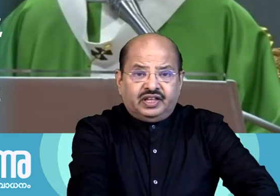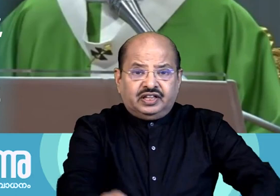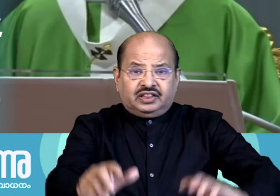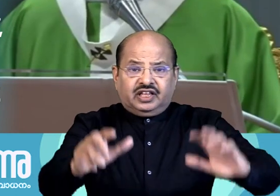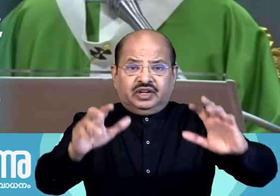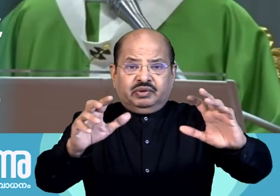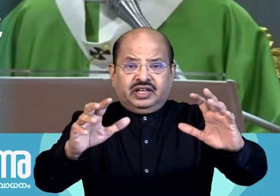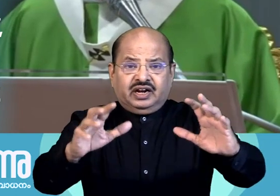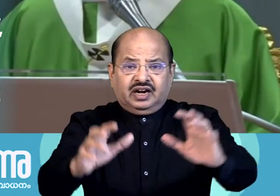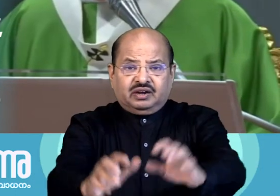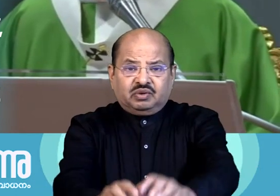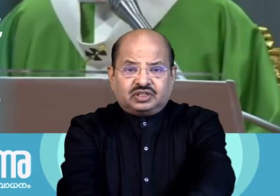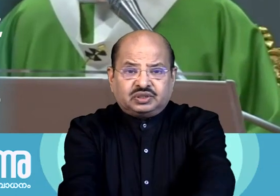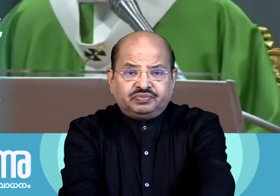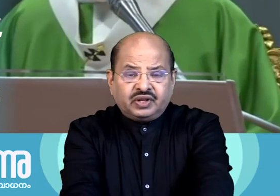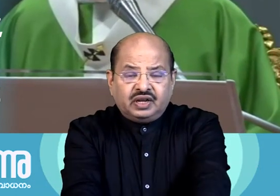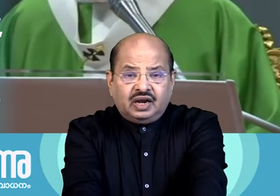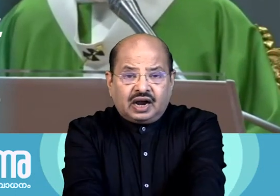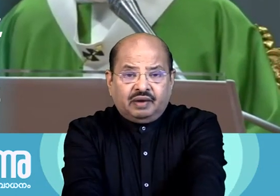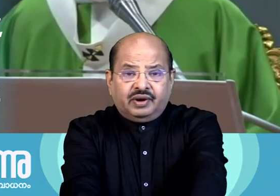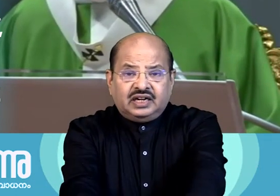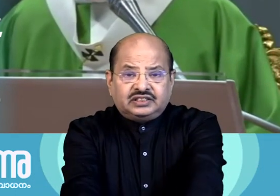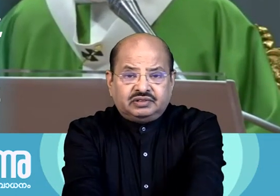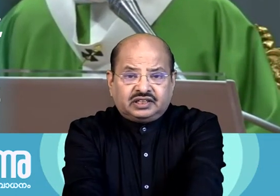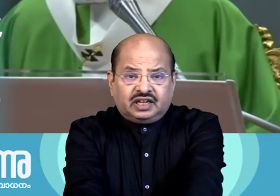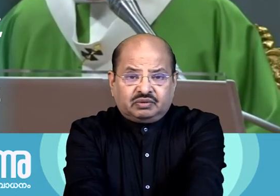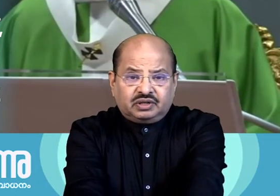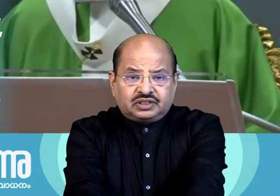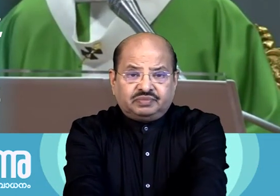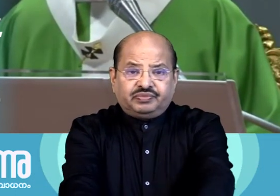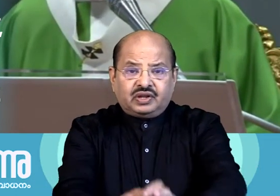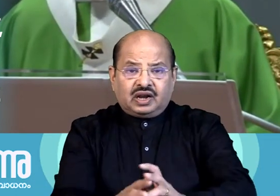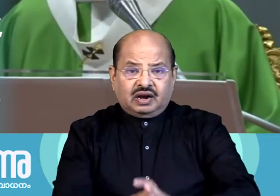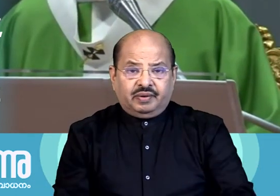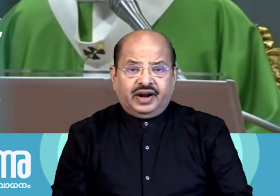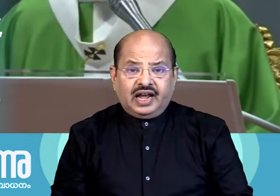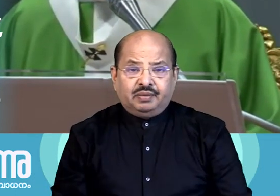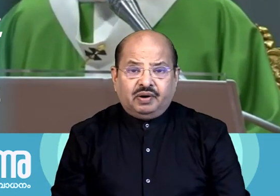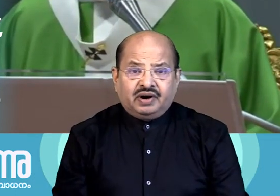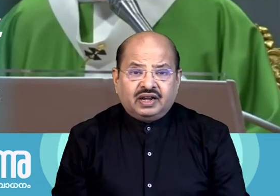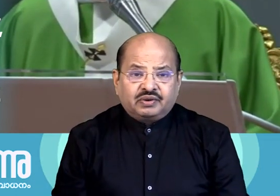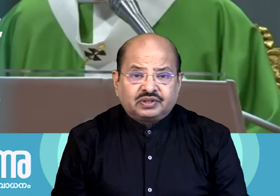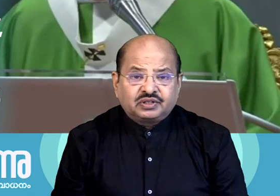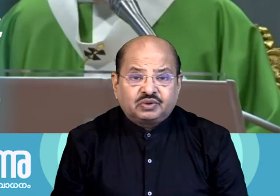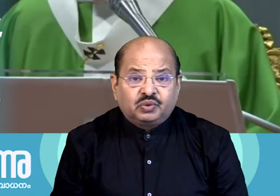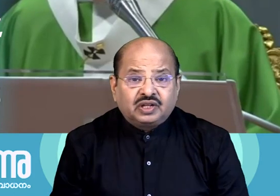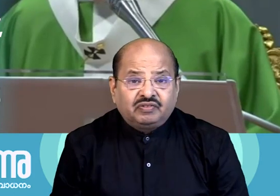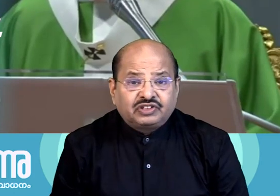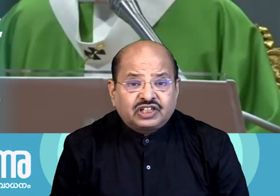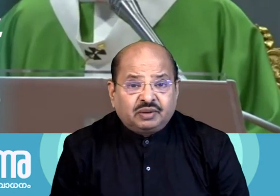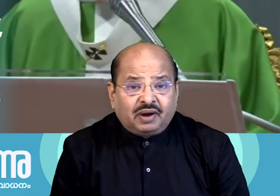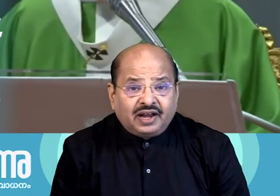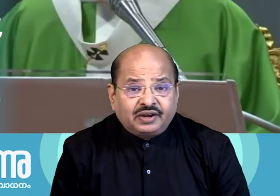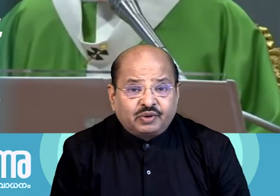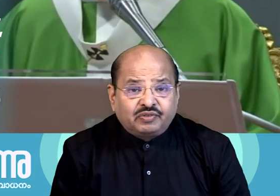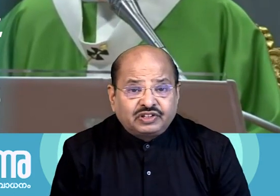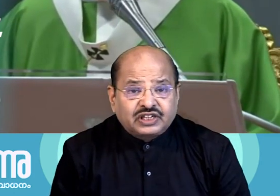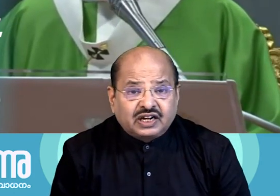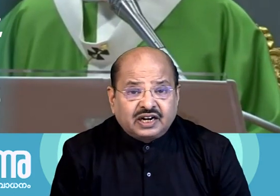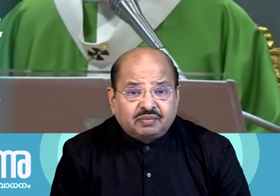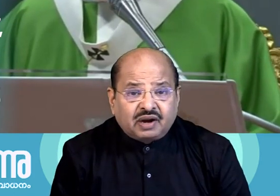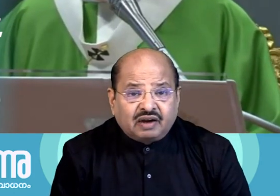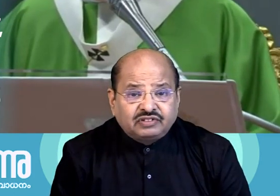എങ്ങനെയാണെങ്കിലും ഇന്നത്തെ യുവജനങ്ങളെക്കുറിച്ചും അവരുടെ ജീവിതത്തെക്കുറിച്ചും അവരുടെ അനുഭവങ്ങളെക്കുറിച്ചും കൂടുതൽ വിശദമായി